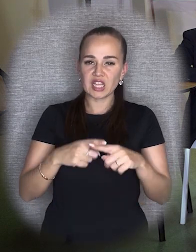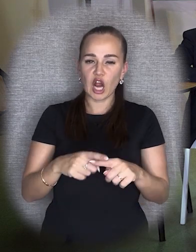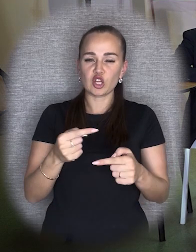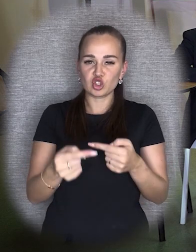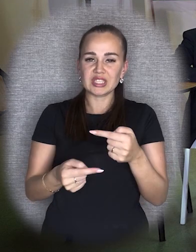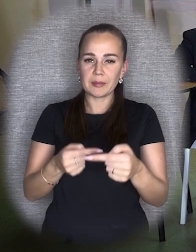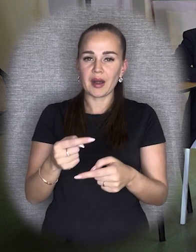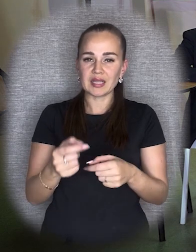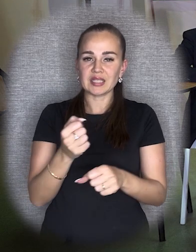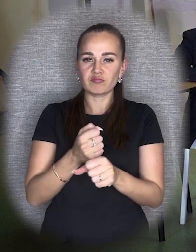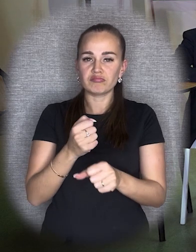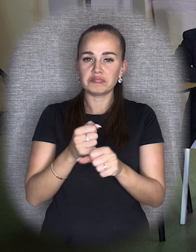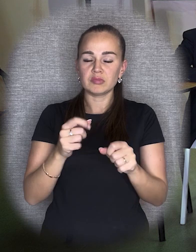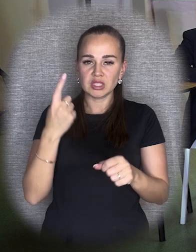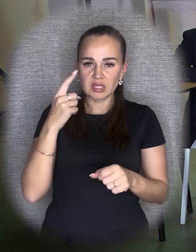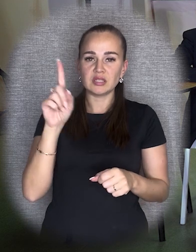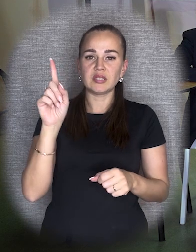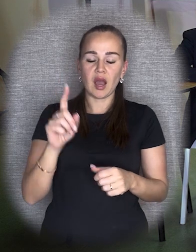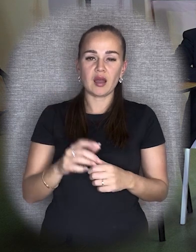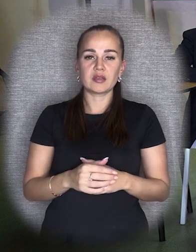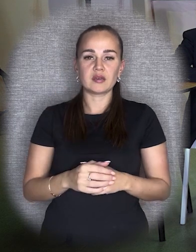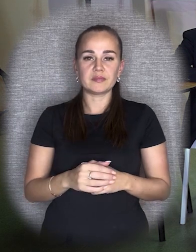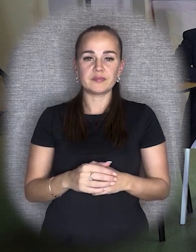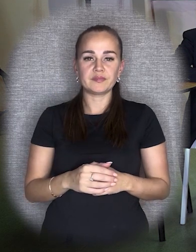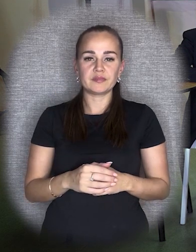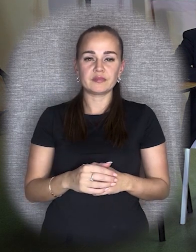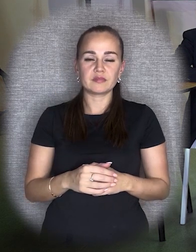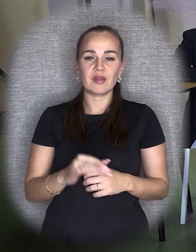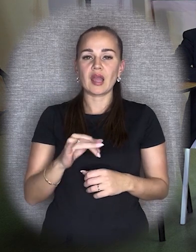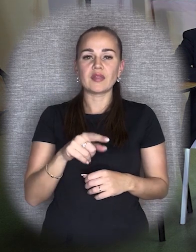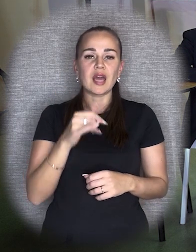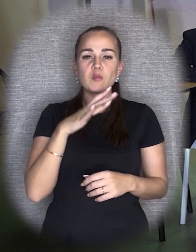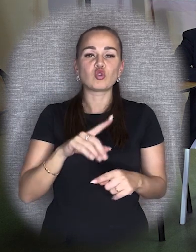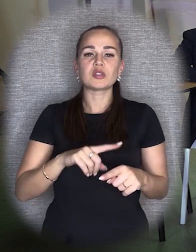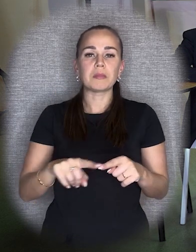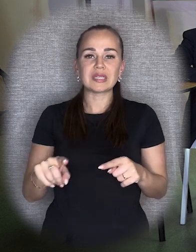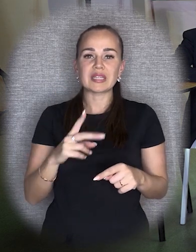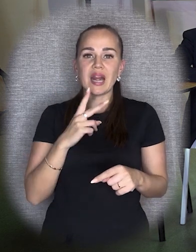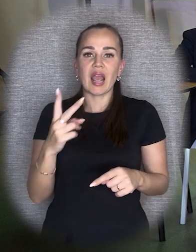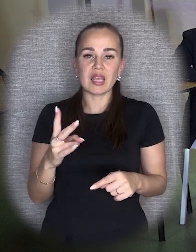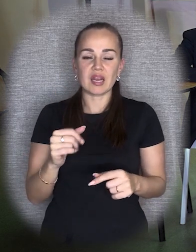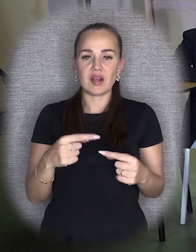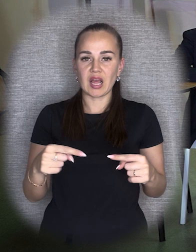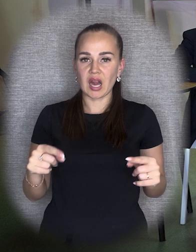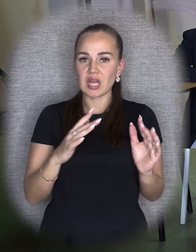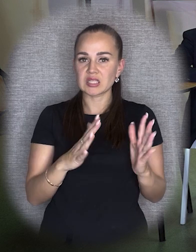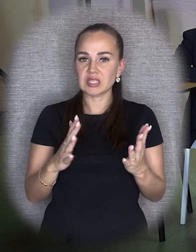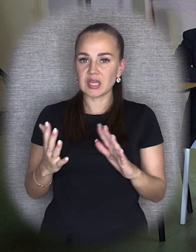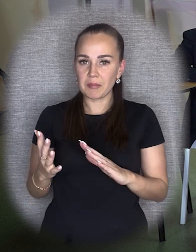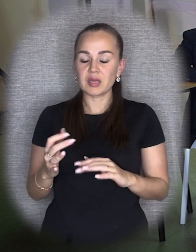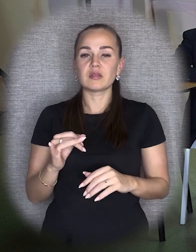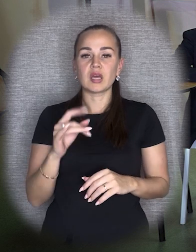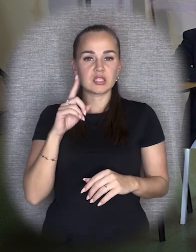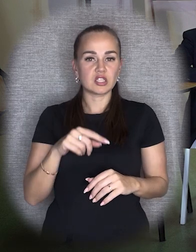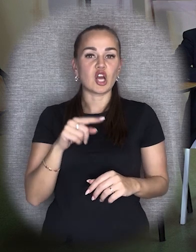процессом создания, реагирует и очень живо реагирует на какие-то события, значит, действительно эти события